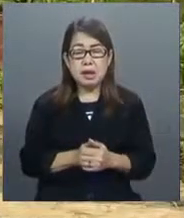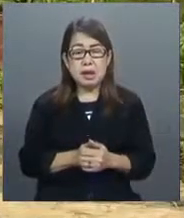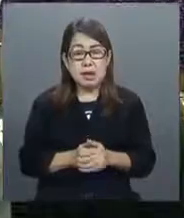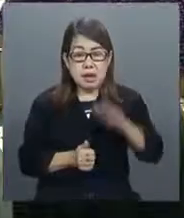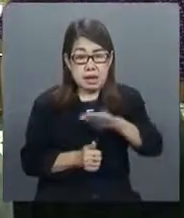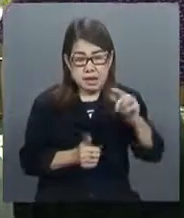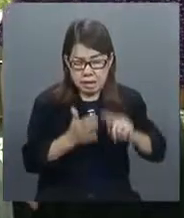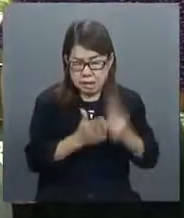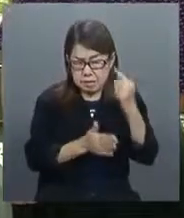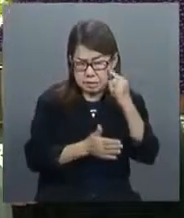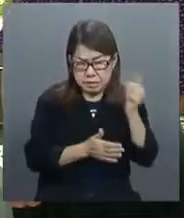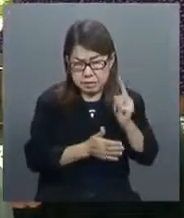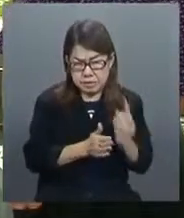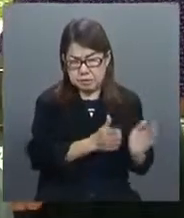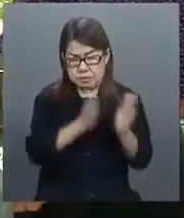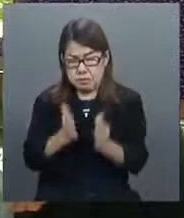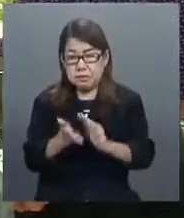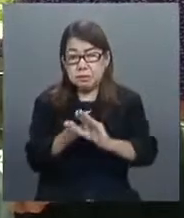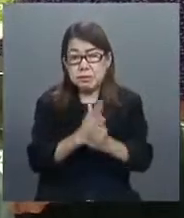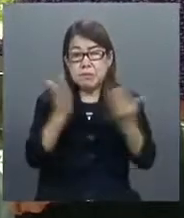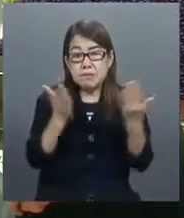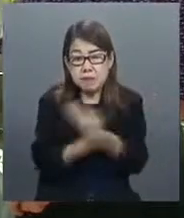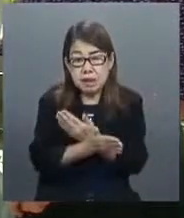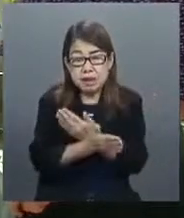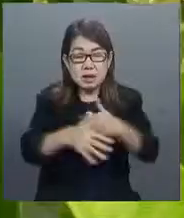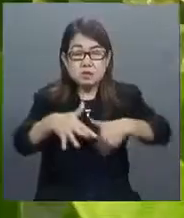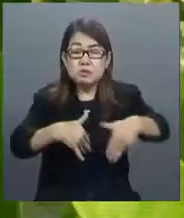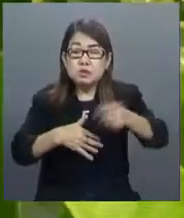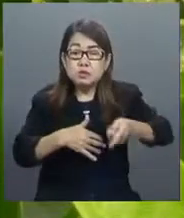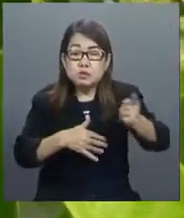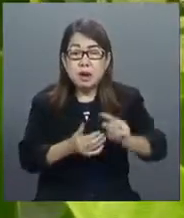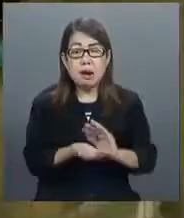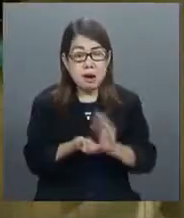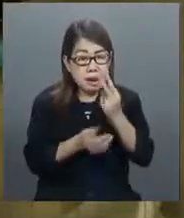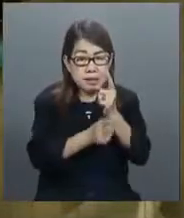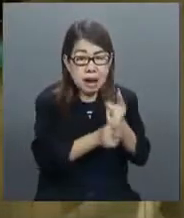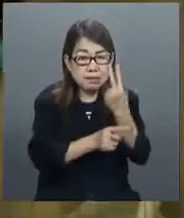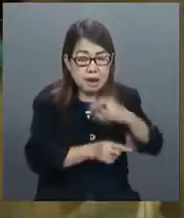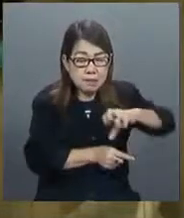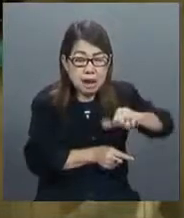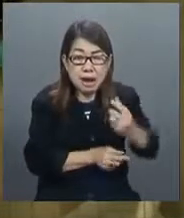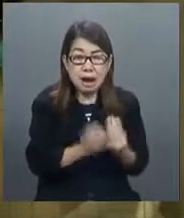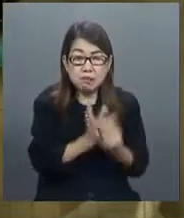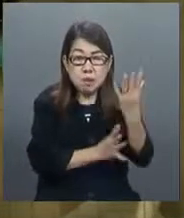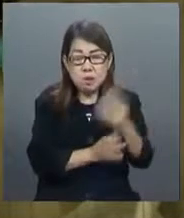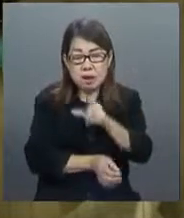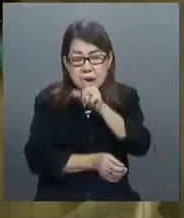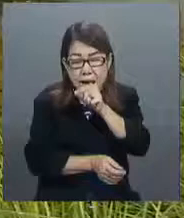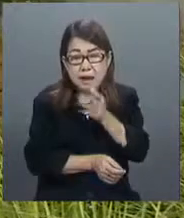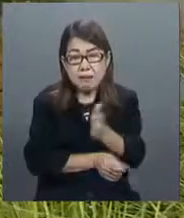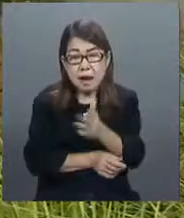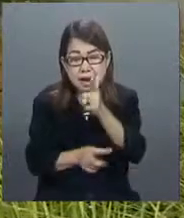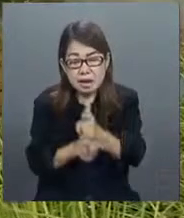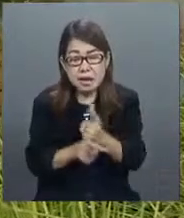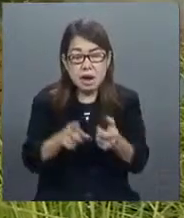เป็นตัวตั้งสู่การเรียนรู้ที่ดึงเอาบริบทของชุมชนเช่นการปลูกมะนาวการเลี้ยงไก่ปลาและการปลูกข้าวโพด